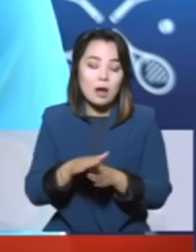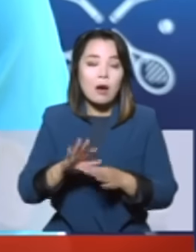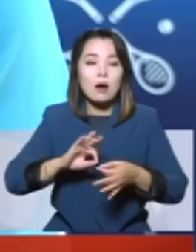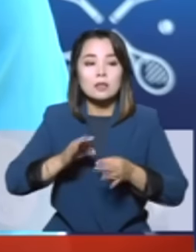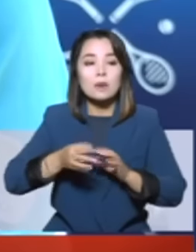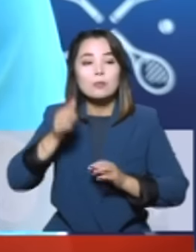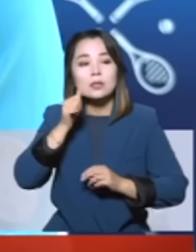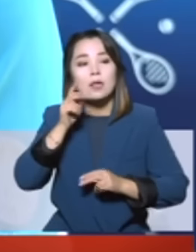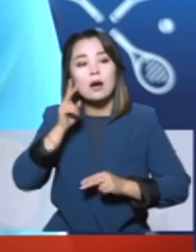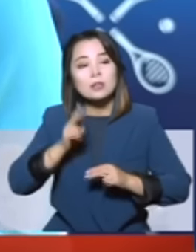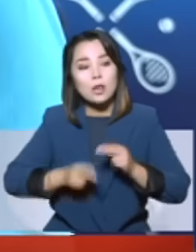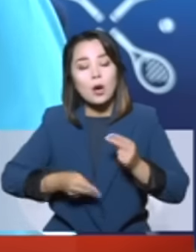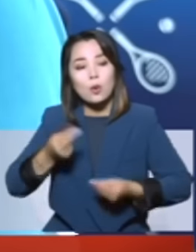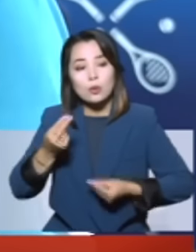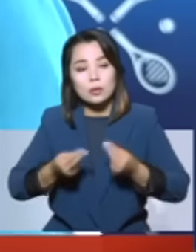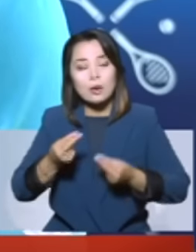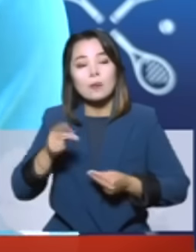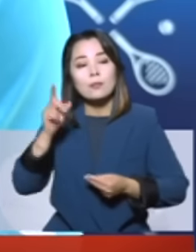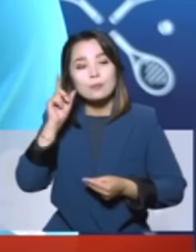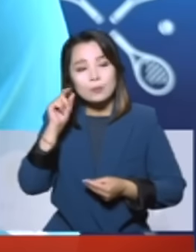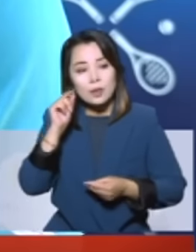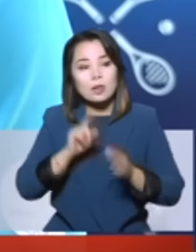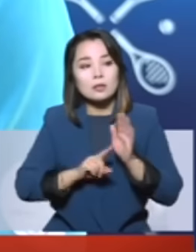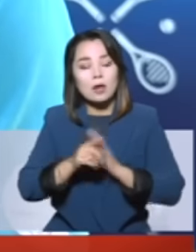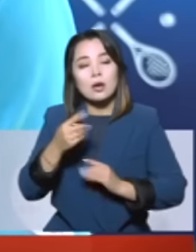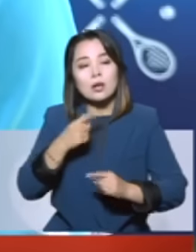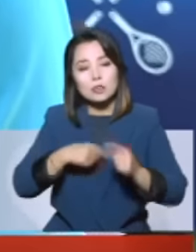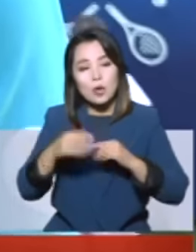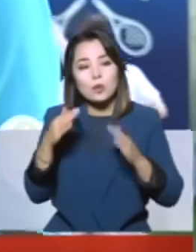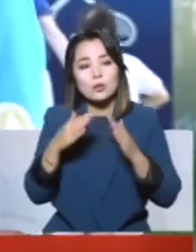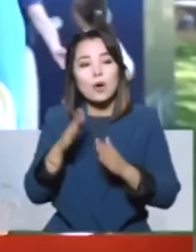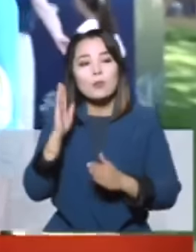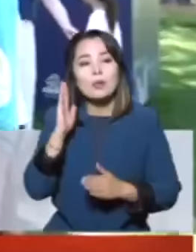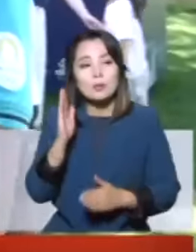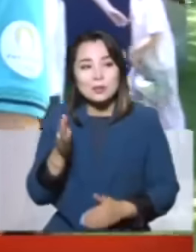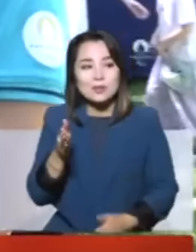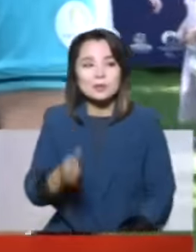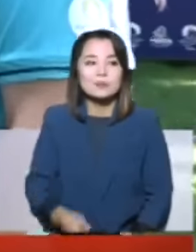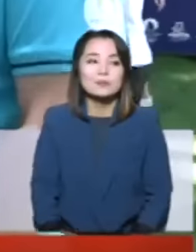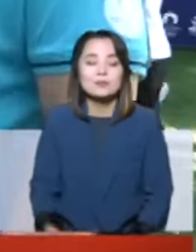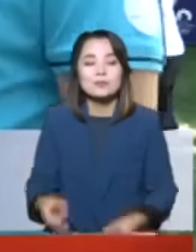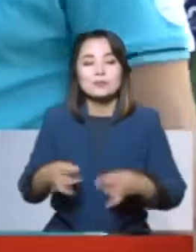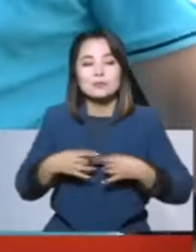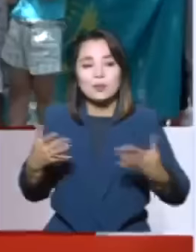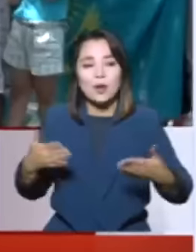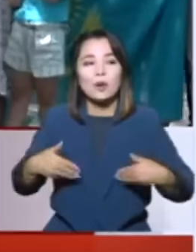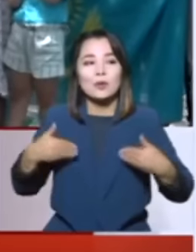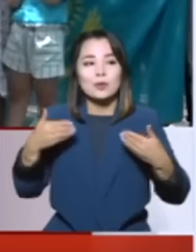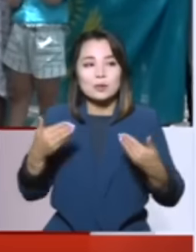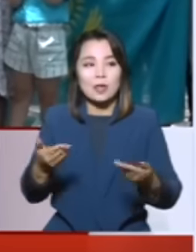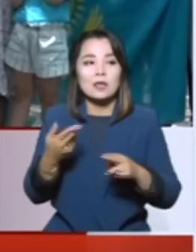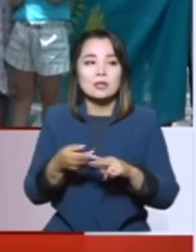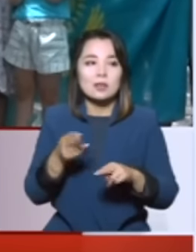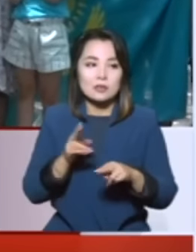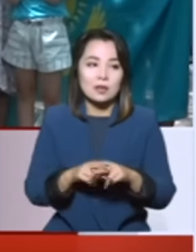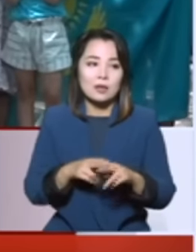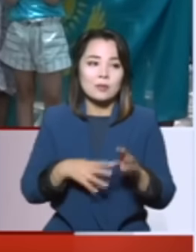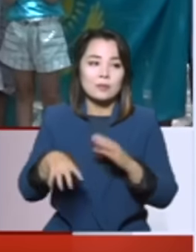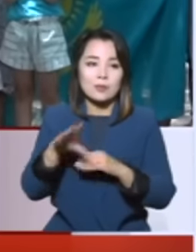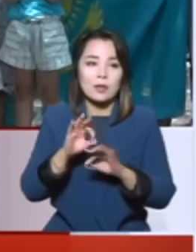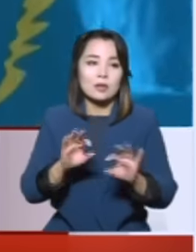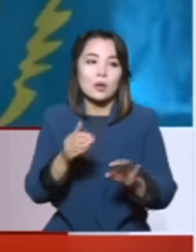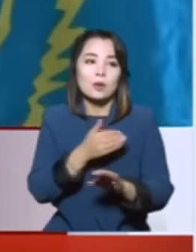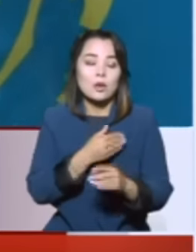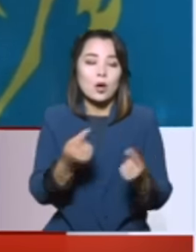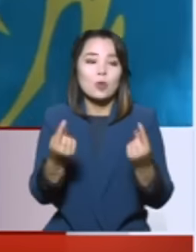ойындары аяқталады. Бүрсігін Алла жаса біз бәріміз ауылға қайтамыз. Мереке құтты болсын, бұл енді біз үшін үлкен мереке. Жалпы айта кету керек,